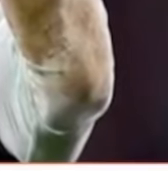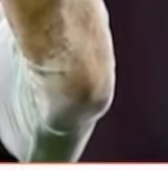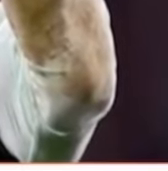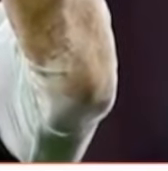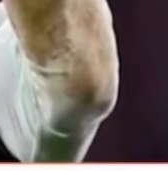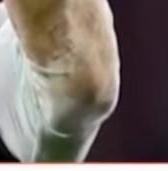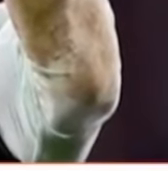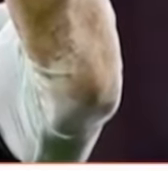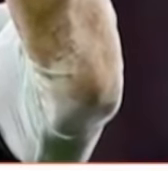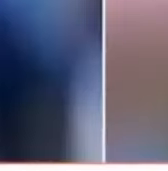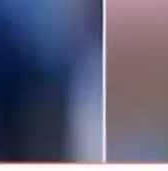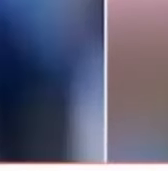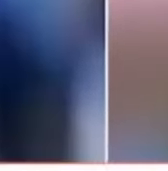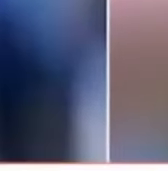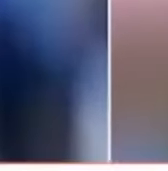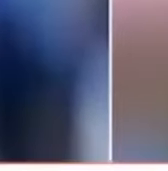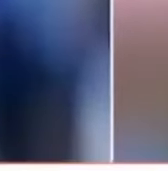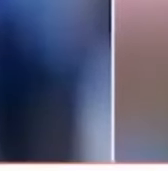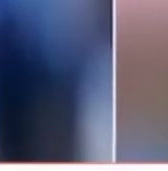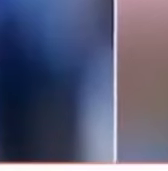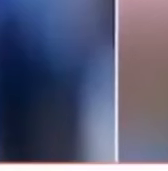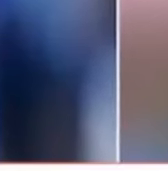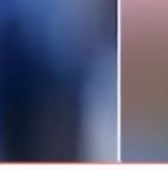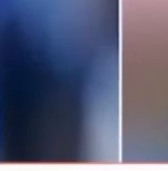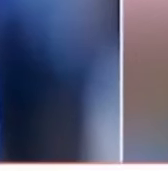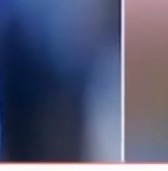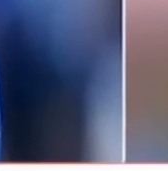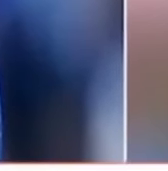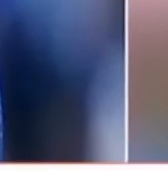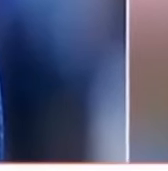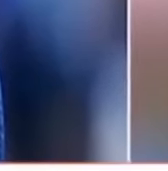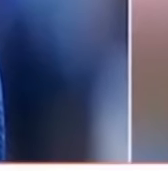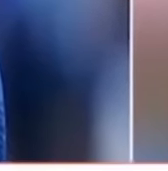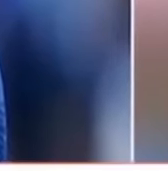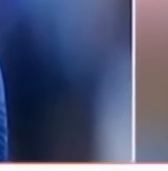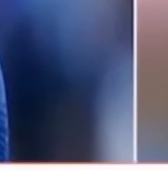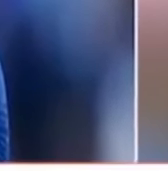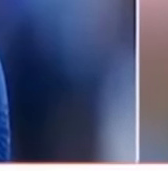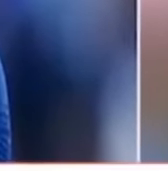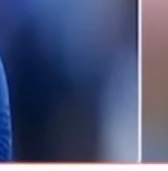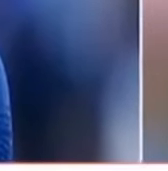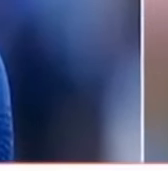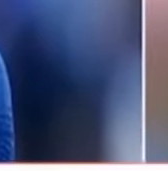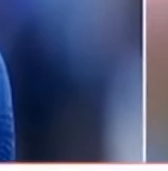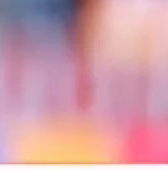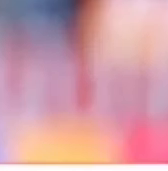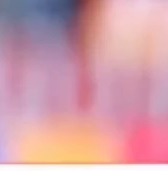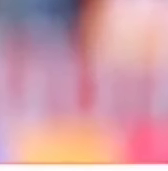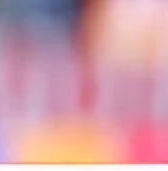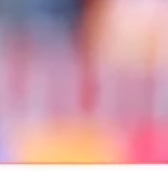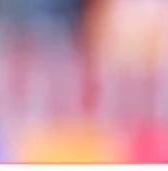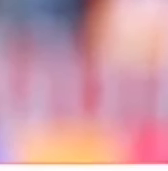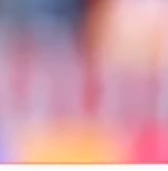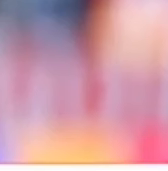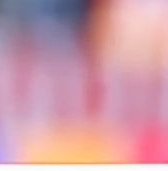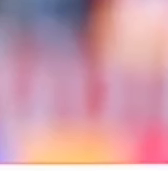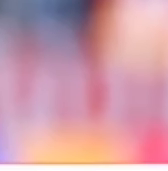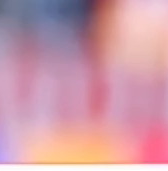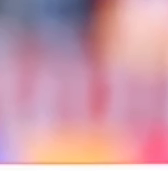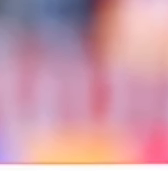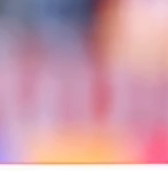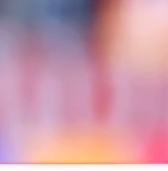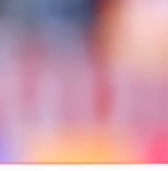Gallagher ng'ono Chelsea emutunda obukadde 3.5 eza pound. Amala agava mu Arsenal Gallagher nti baagala omuwutanyi wa